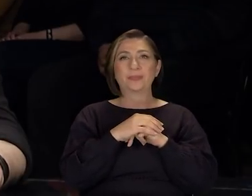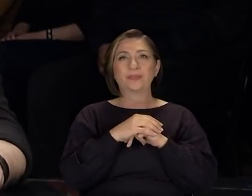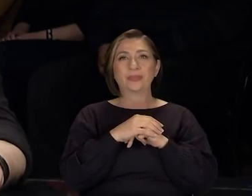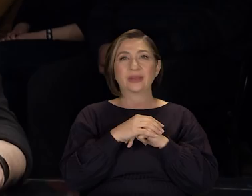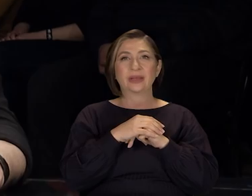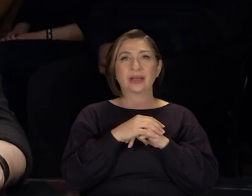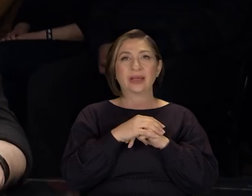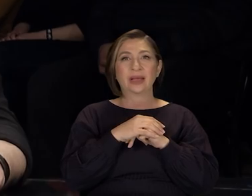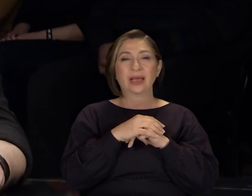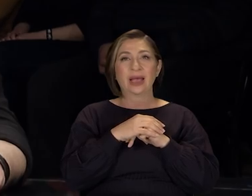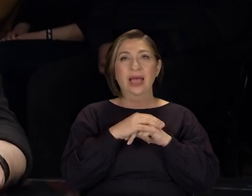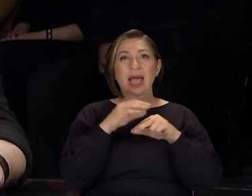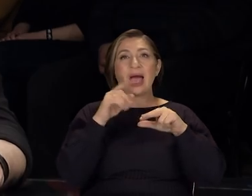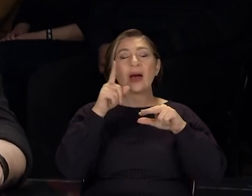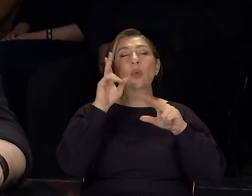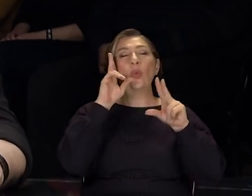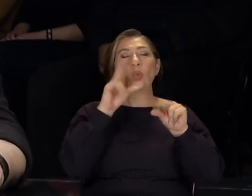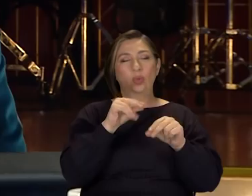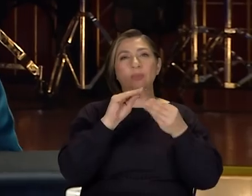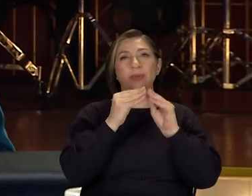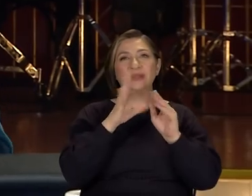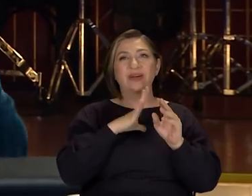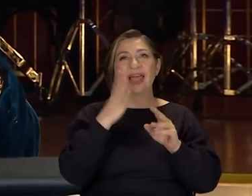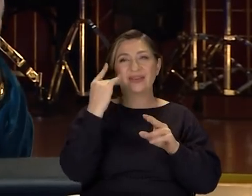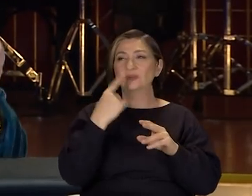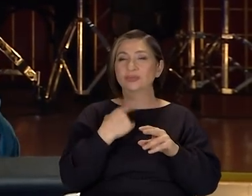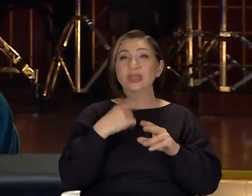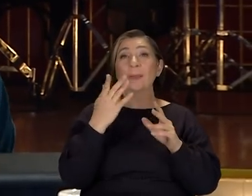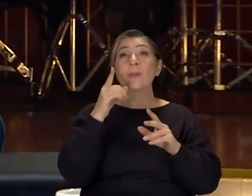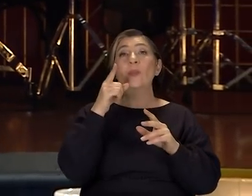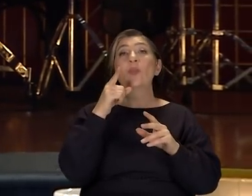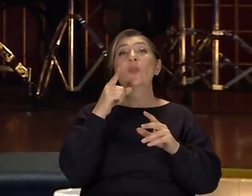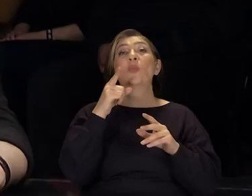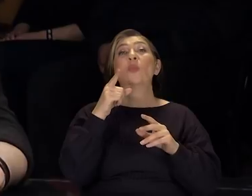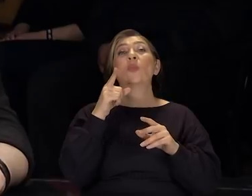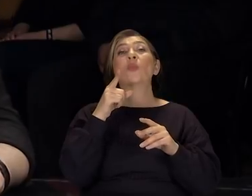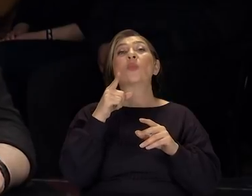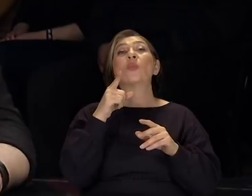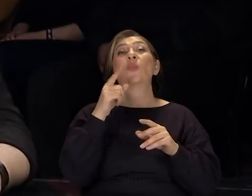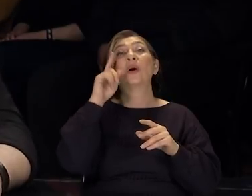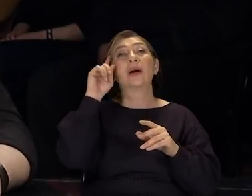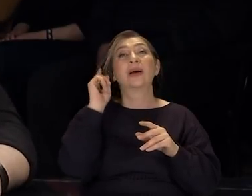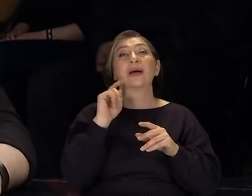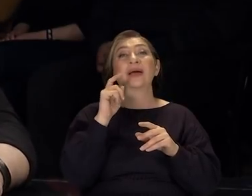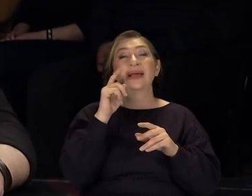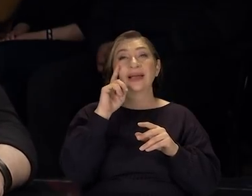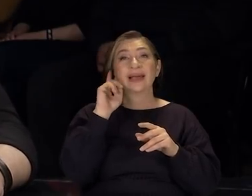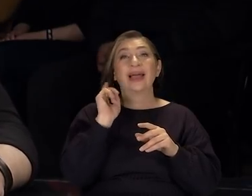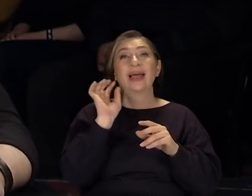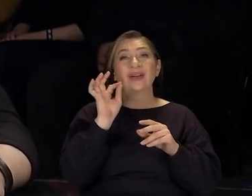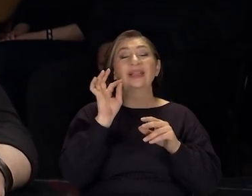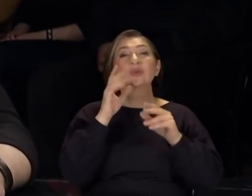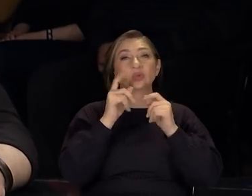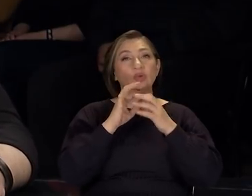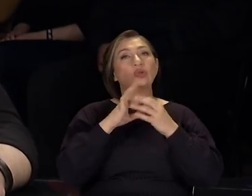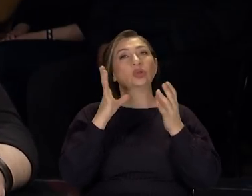Makineyle uyuyorum. Apne problemim var. Biliyorum eskiden bana bunu söylemişti ama bu açıdan hatırladım. Siz bu şu nazal durumu çöz demiştiniz. Evet